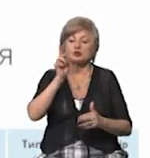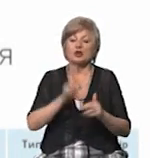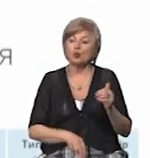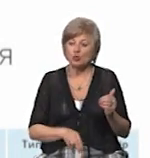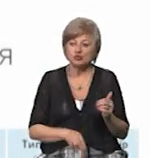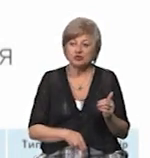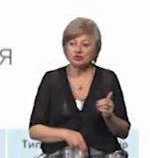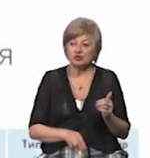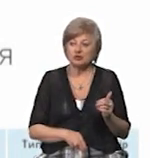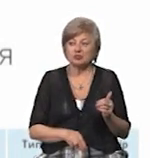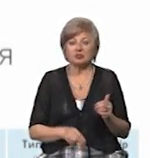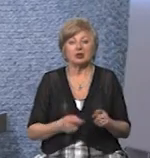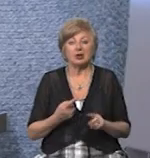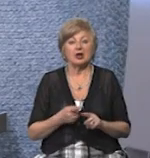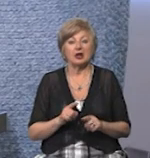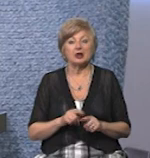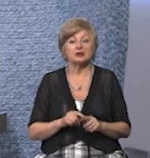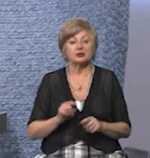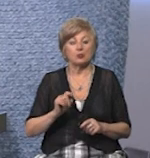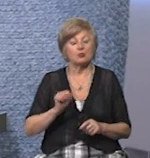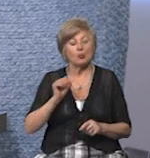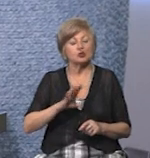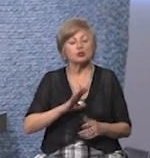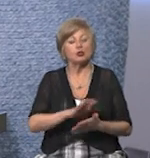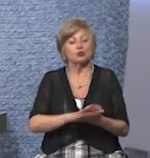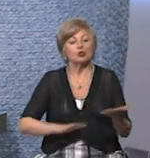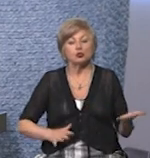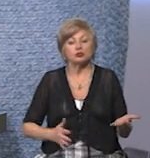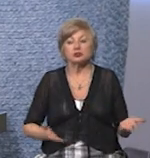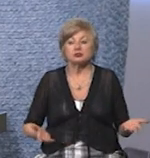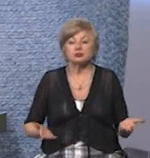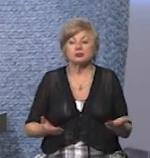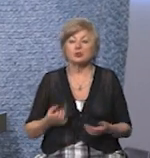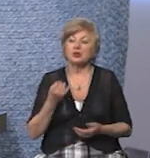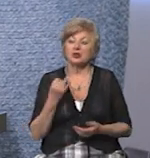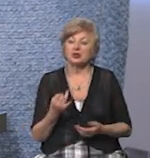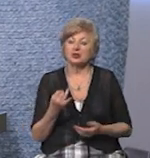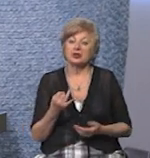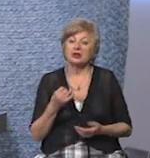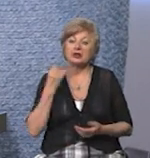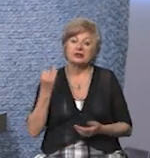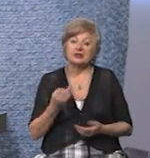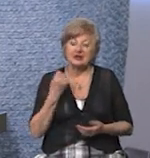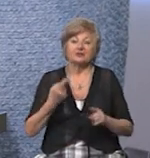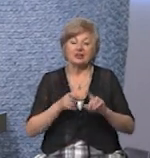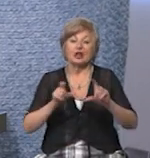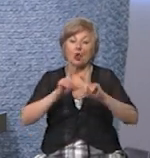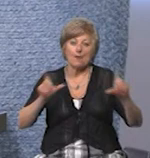я чую, що якраз може бути і продовжено. Скоріше за все, так і буде. Угу. Ну і цікавилися